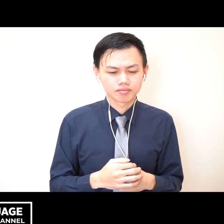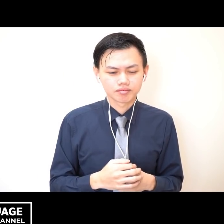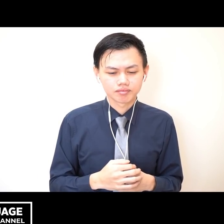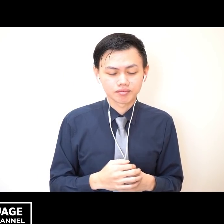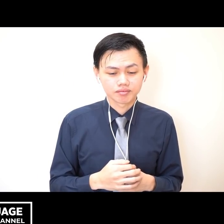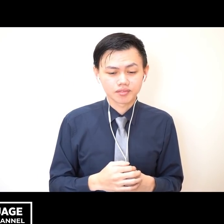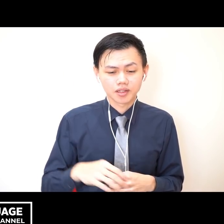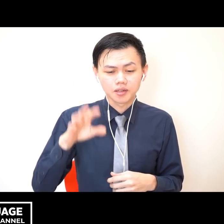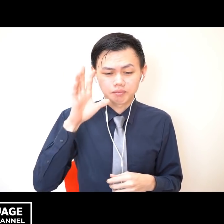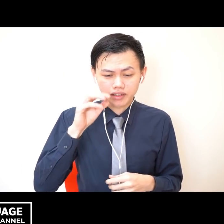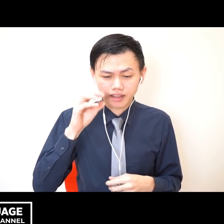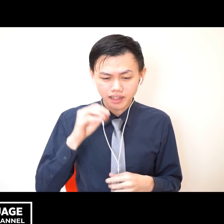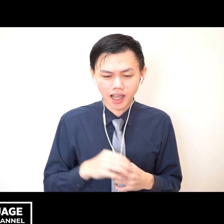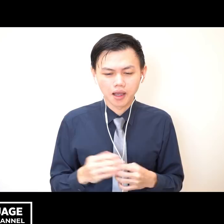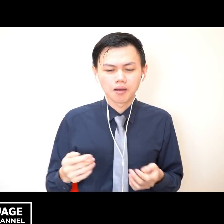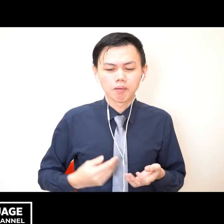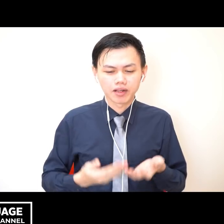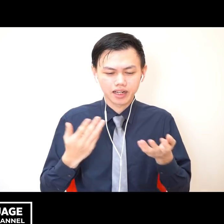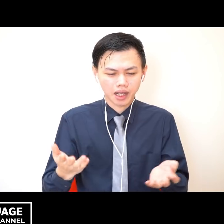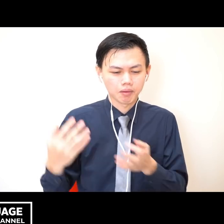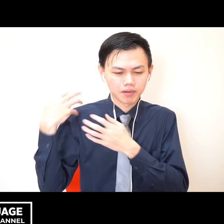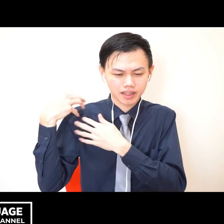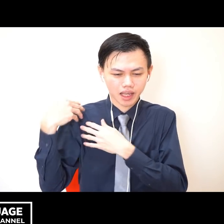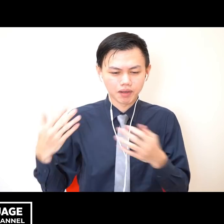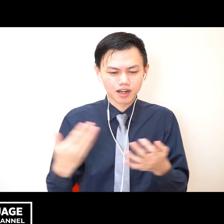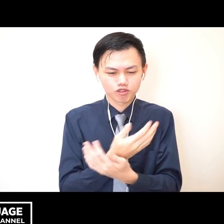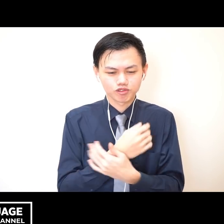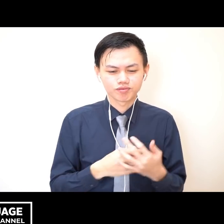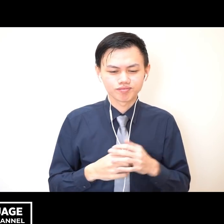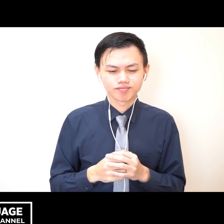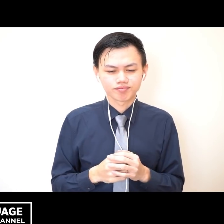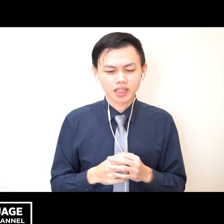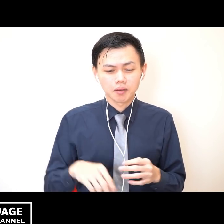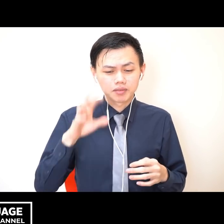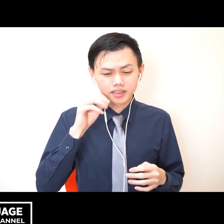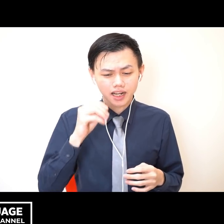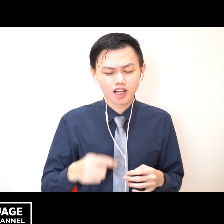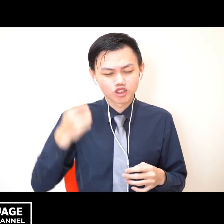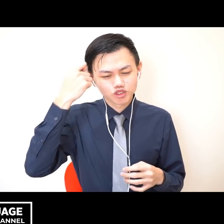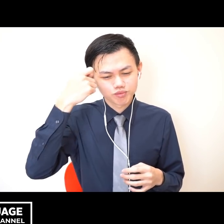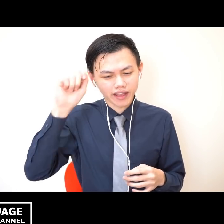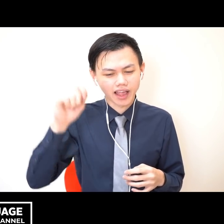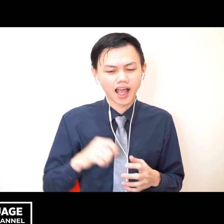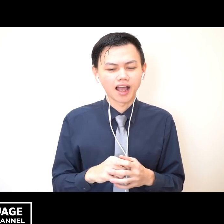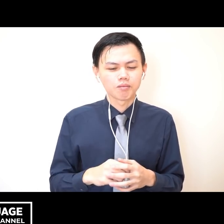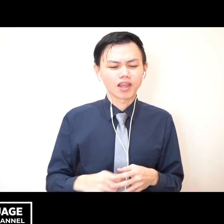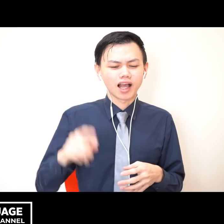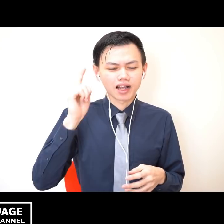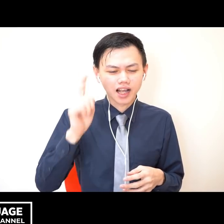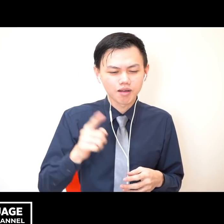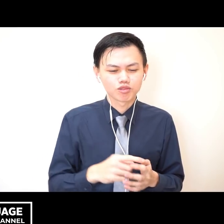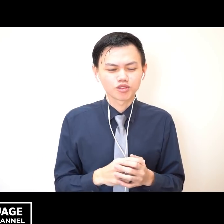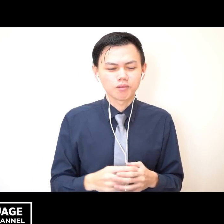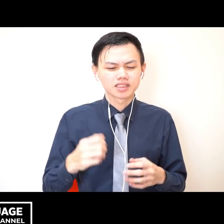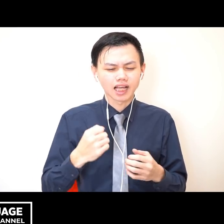berbicara, yaitu supaya kamu saling mengasihi. Sama seperti aku telah mengasihi